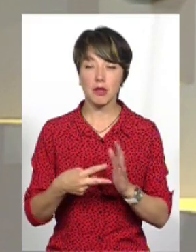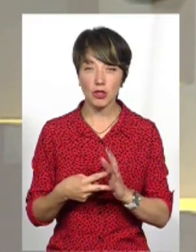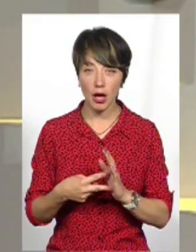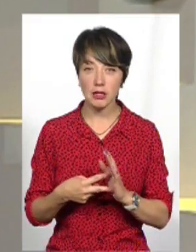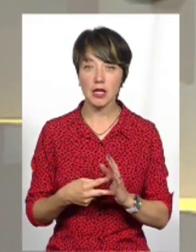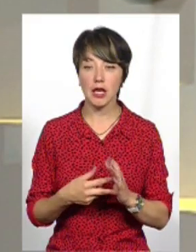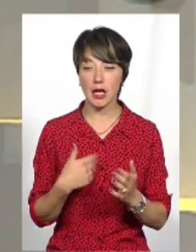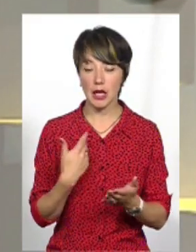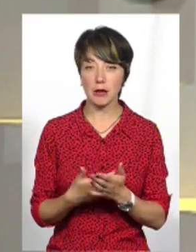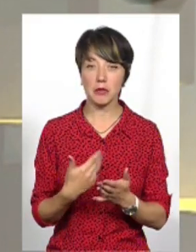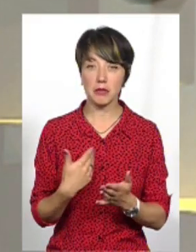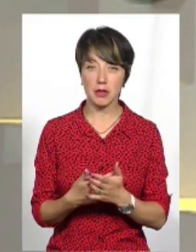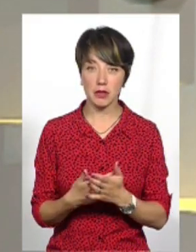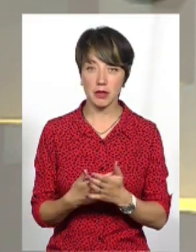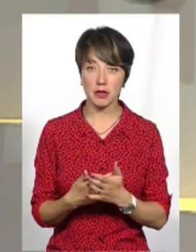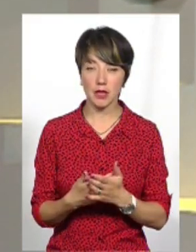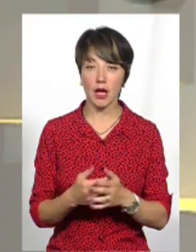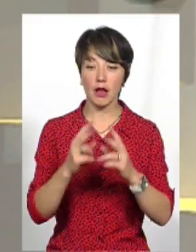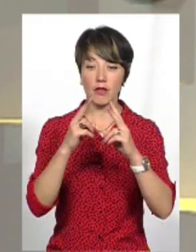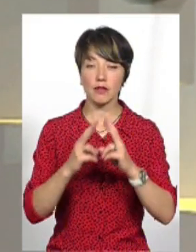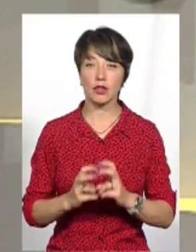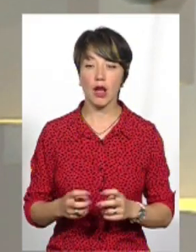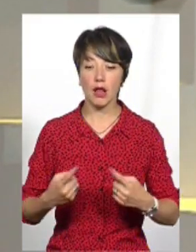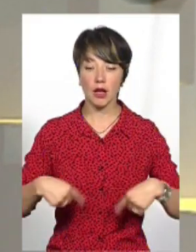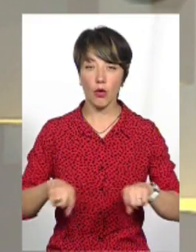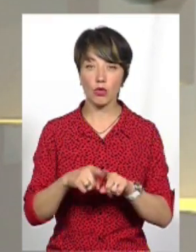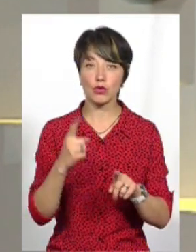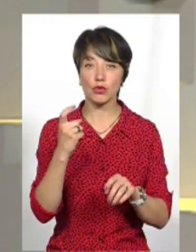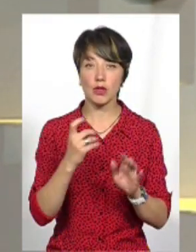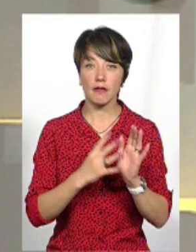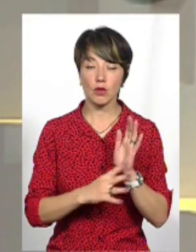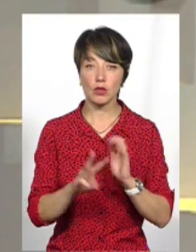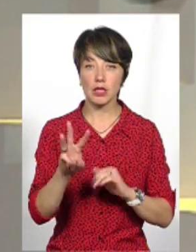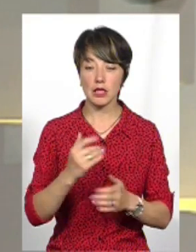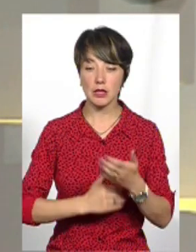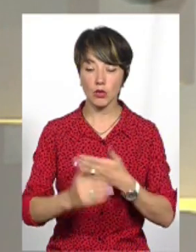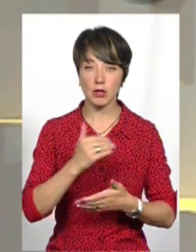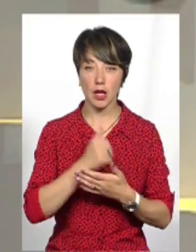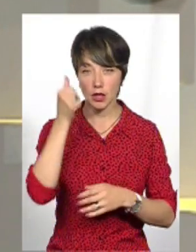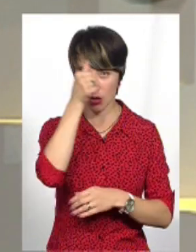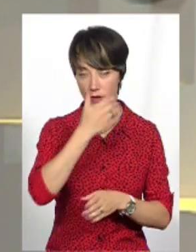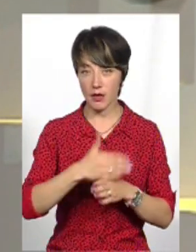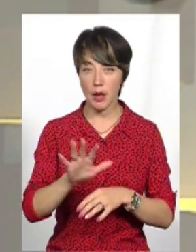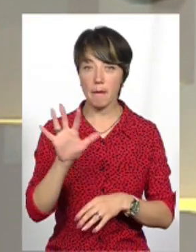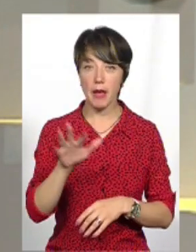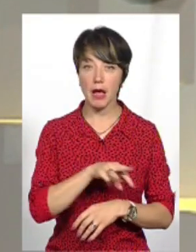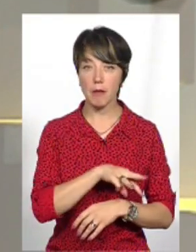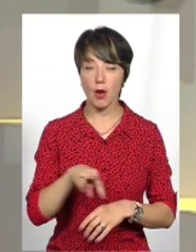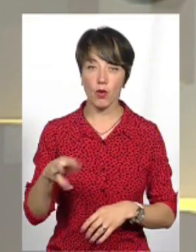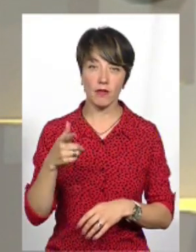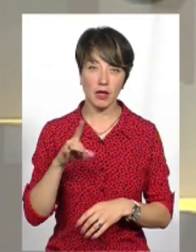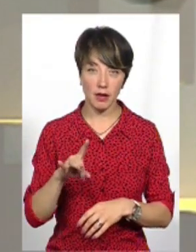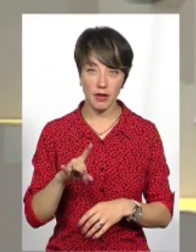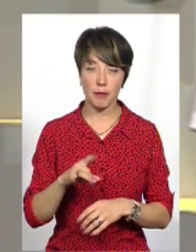Ну, от я приклад наведу. Ми вивчали от на округ 193-й, за останні роки було виділено 5 мільйонів